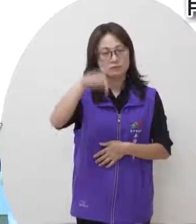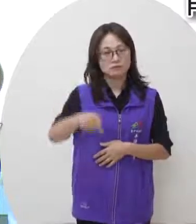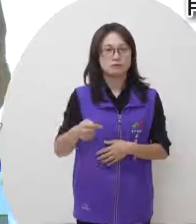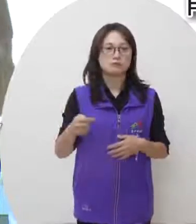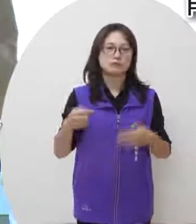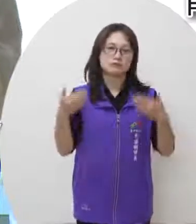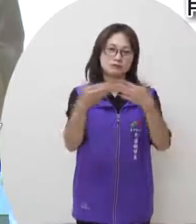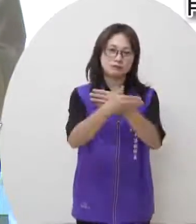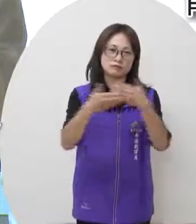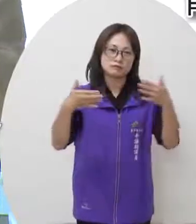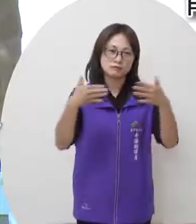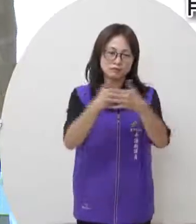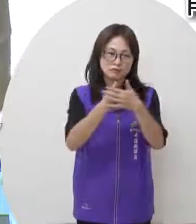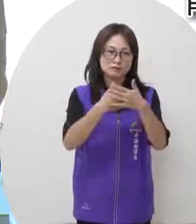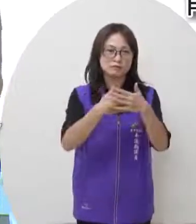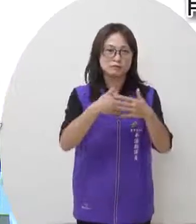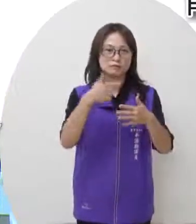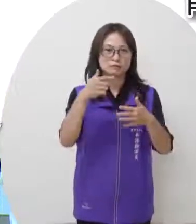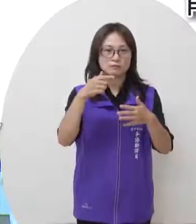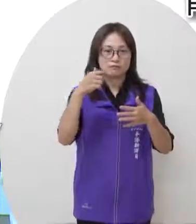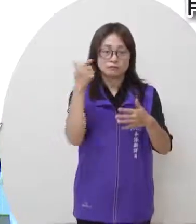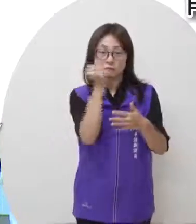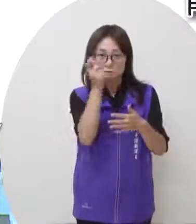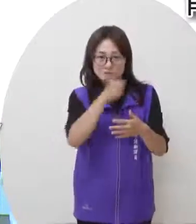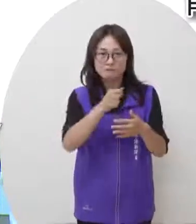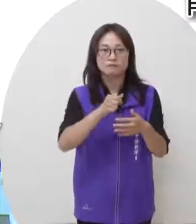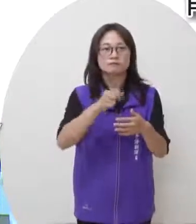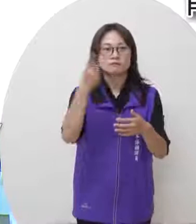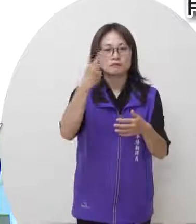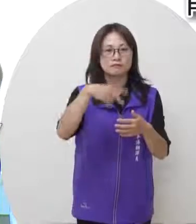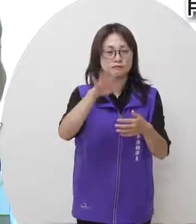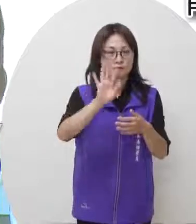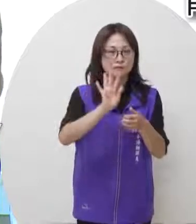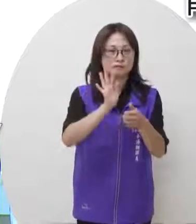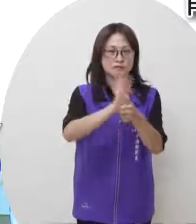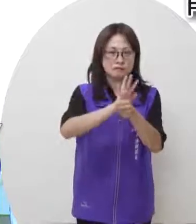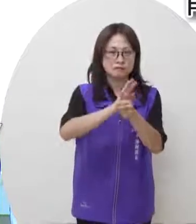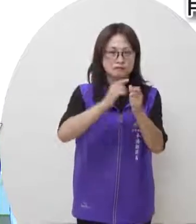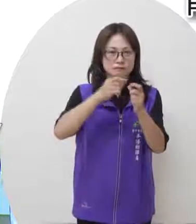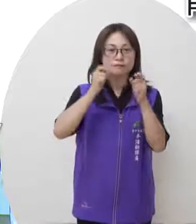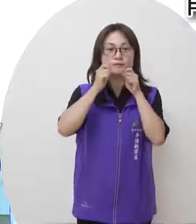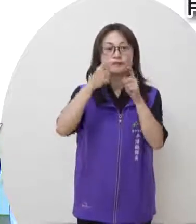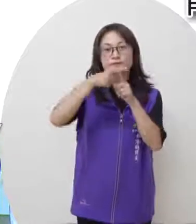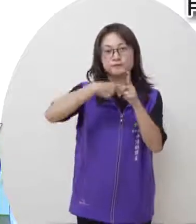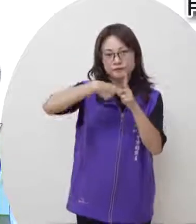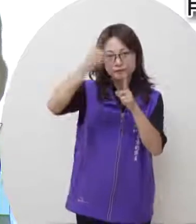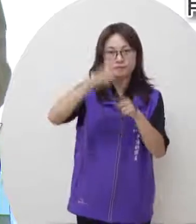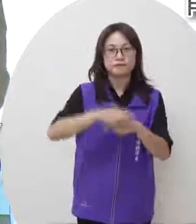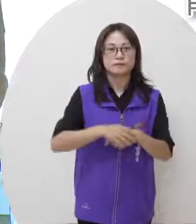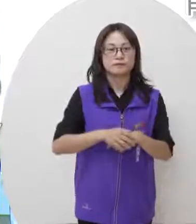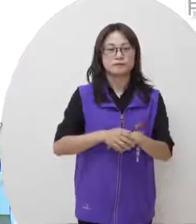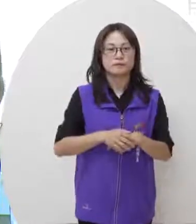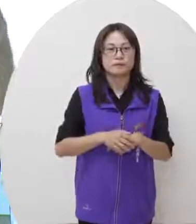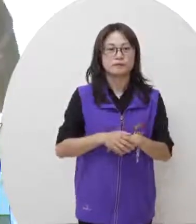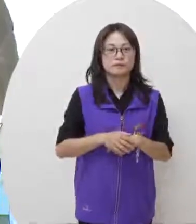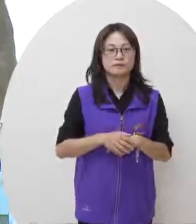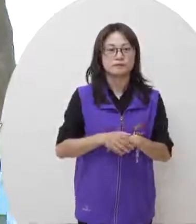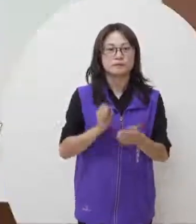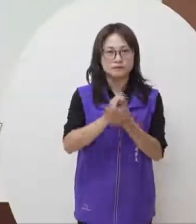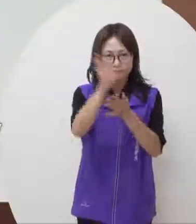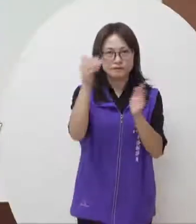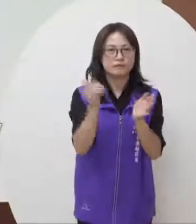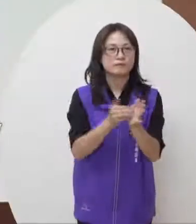升，把台中打造一个更低碳且更宜居的这个居住环境。那以上报告。